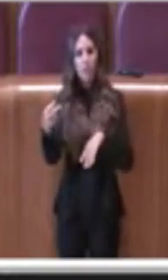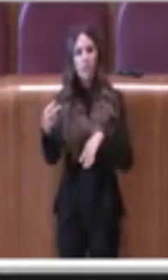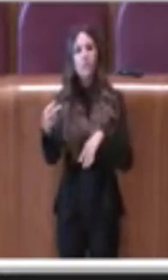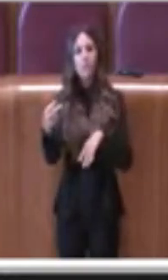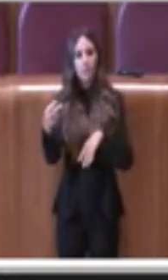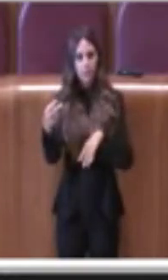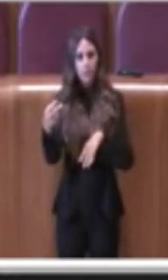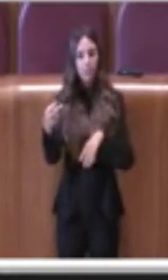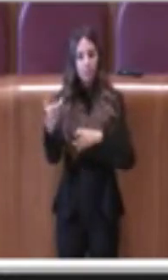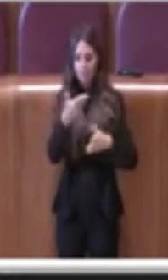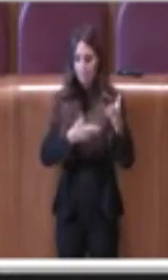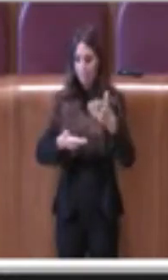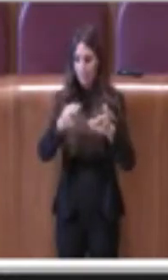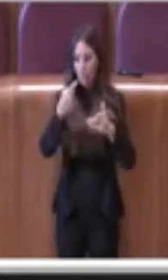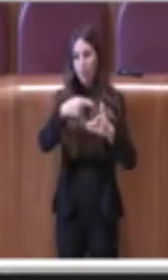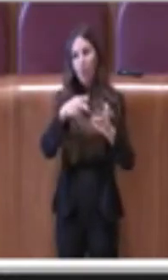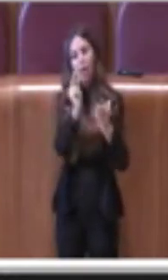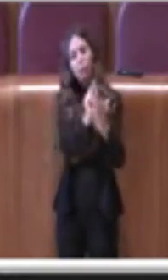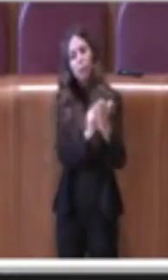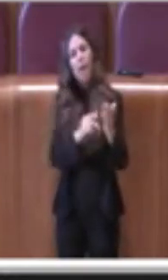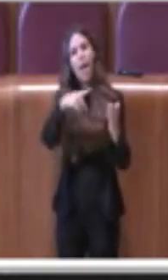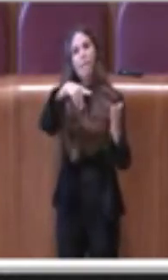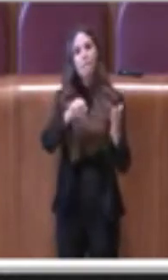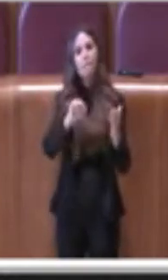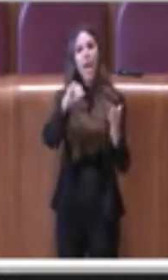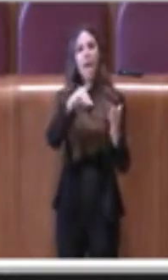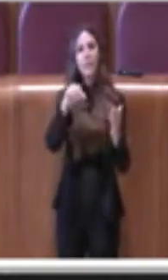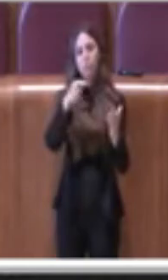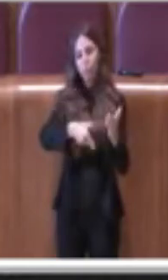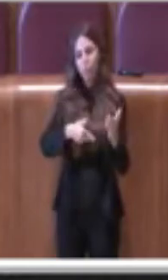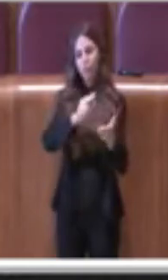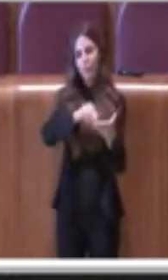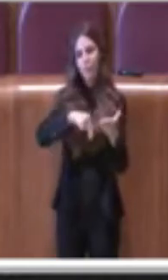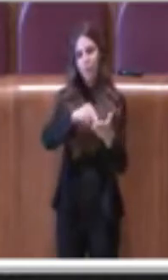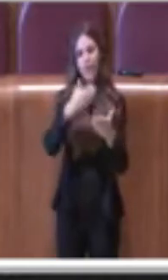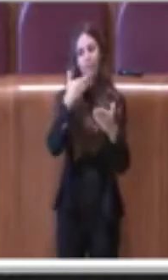ovviamente la creazione di questo PAESC che oggi andremo a votare. Grazie Presidente.